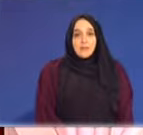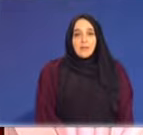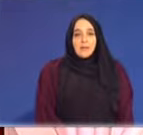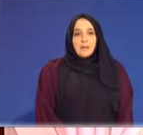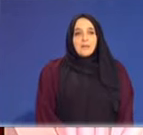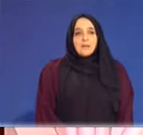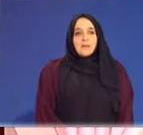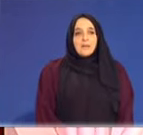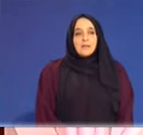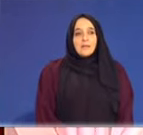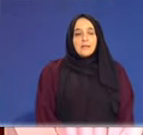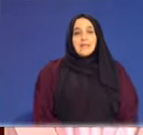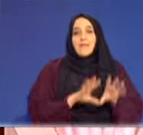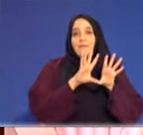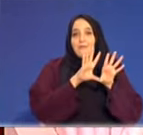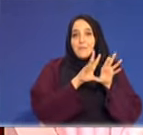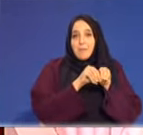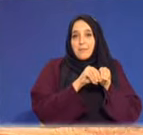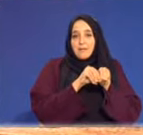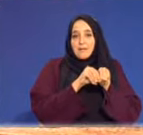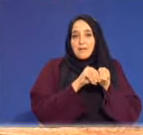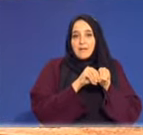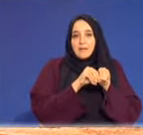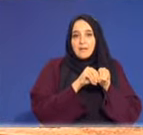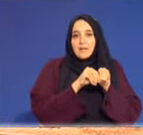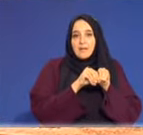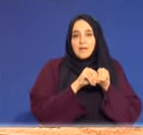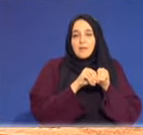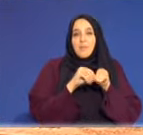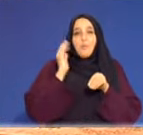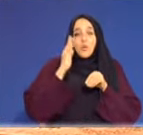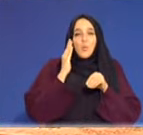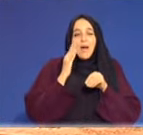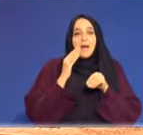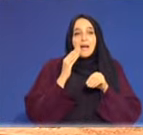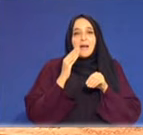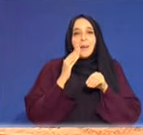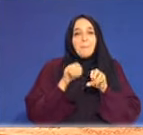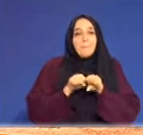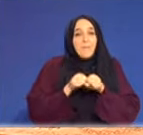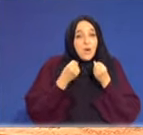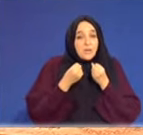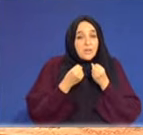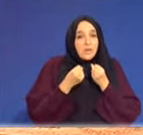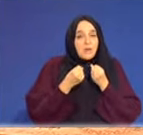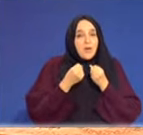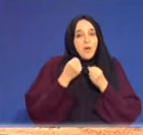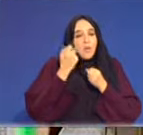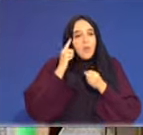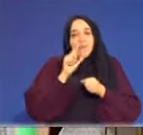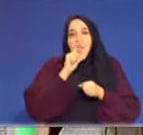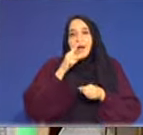العائلة تلتمس سيدة نعيمة وقف تنفيذ الحكم إلى غاية الفصل في الدعوة